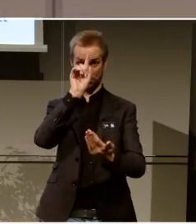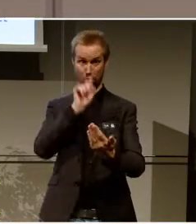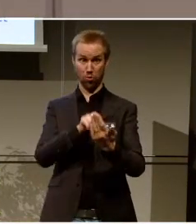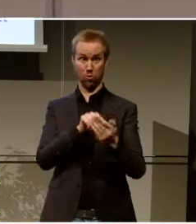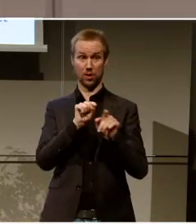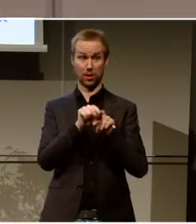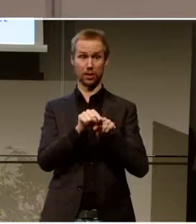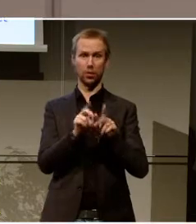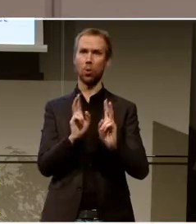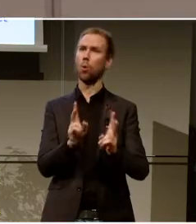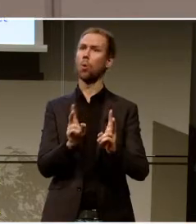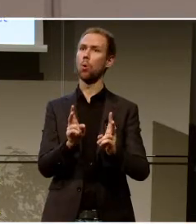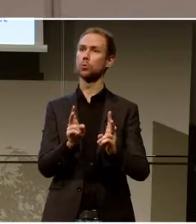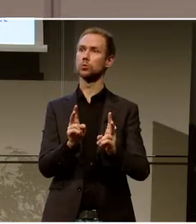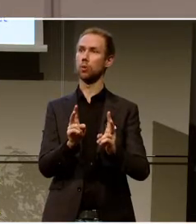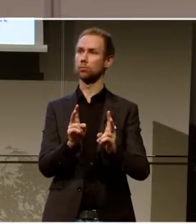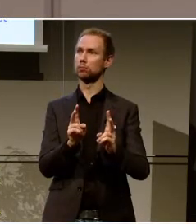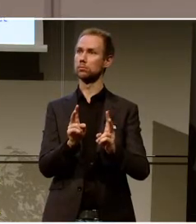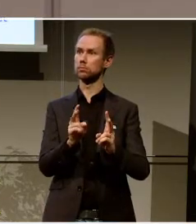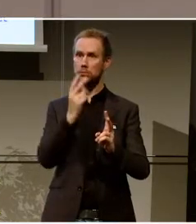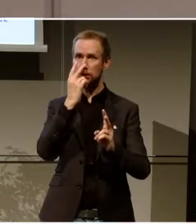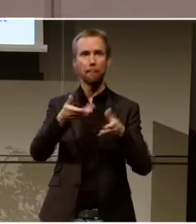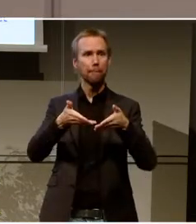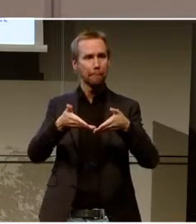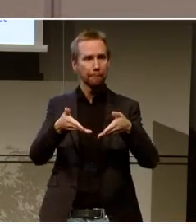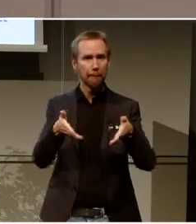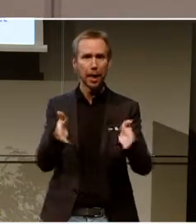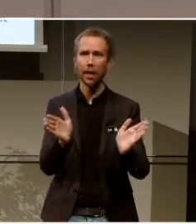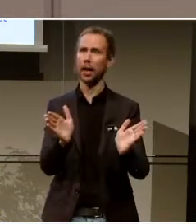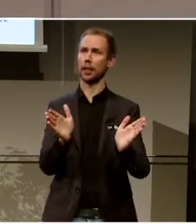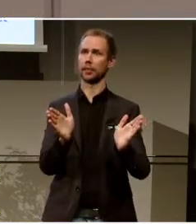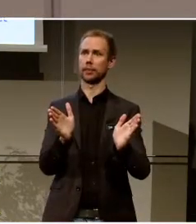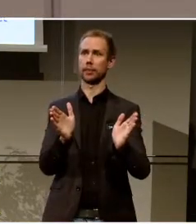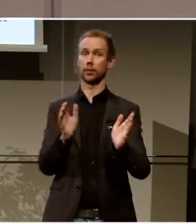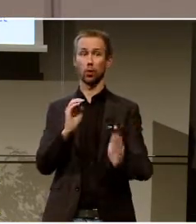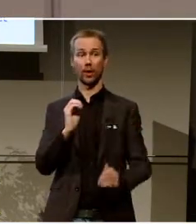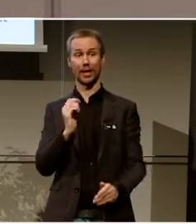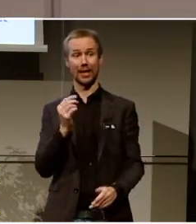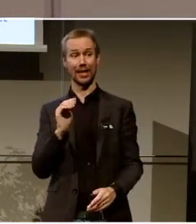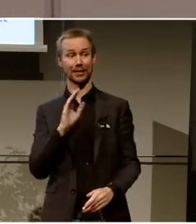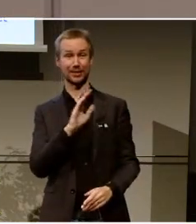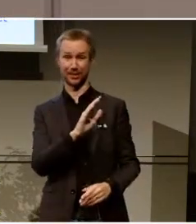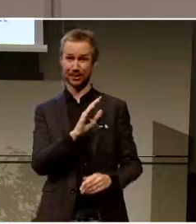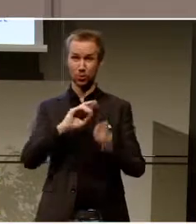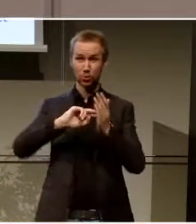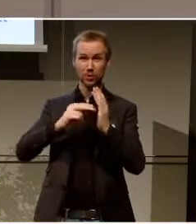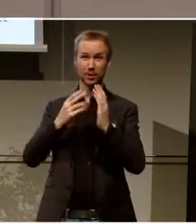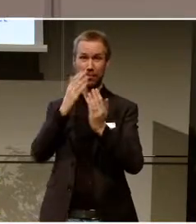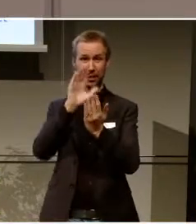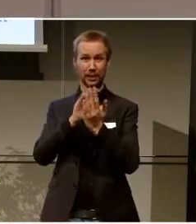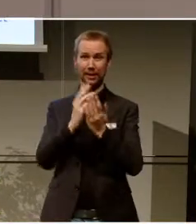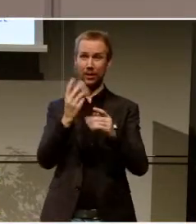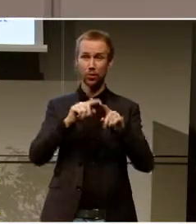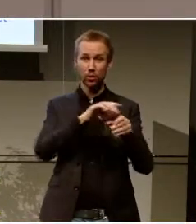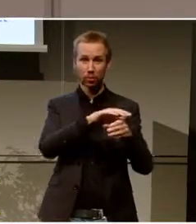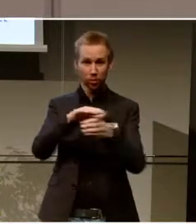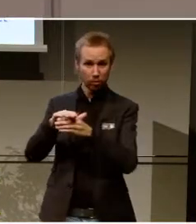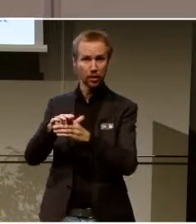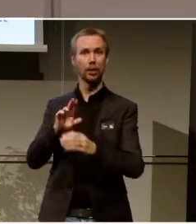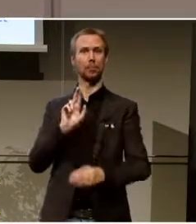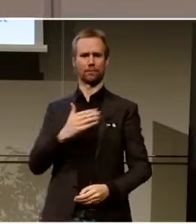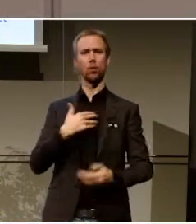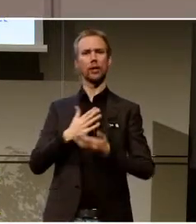olika områden, och egentligen Elins systembild med de tre olika sfärerna, delmålet spänner över alla de tre